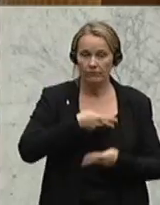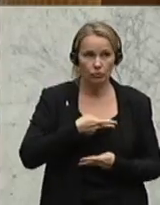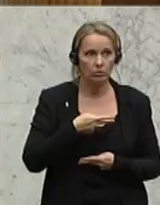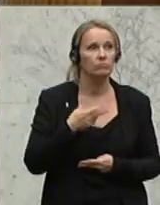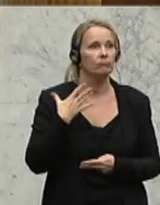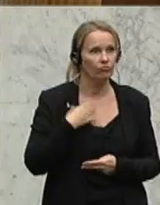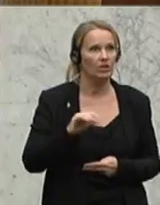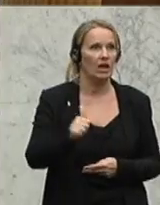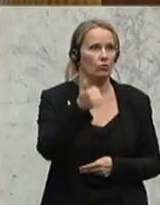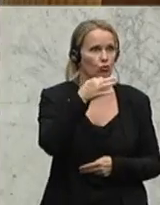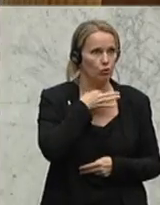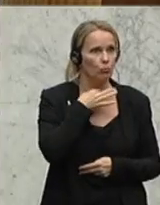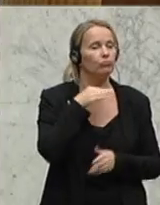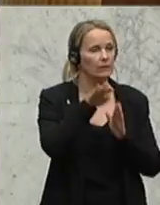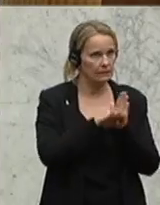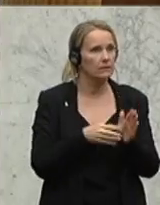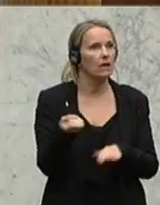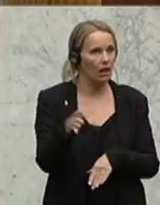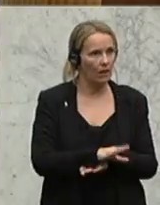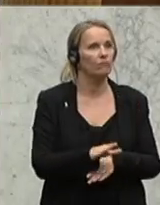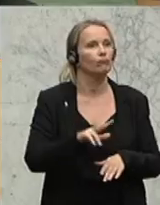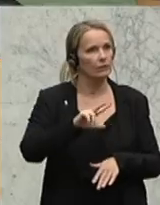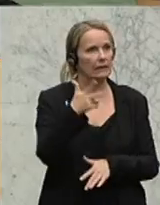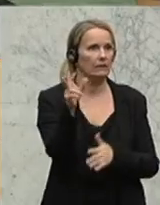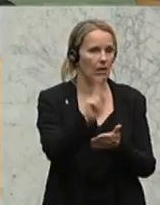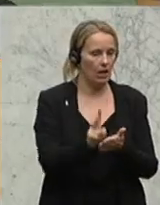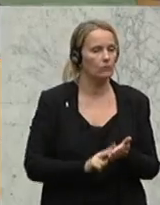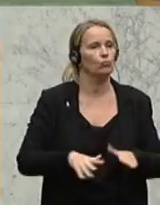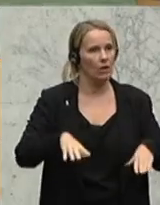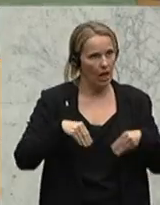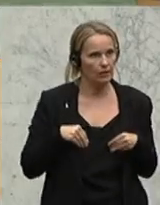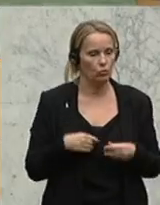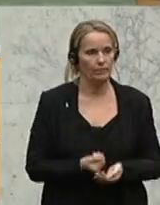Das ist wiederum einstimmig Gesetzentwurf. Somit auch in dritter Lesung angenommen.